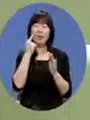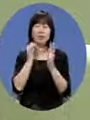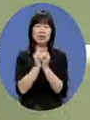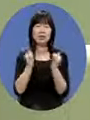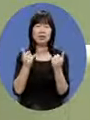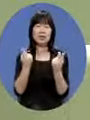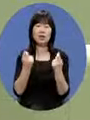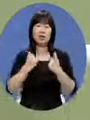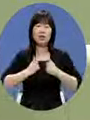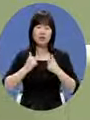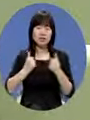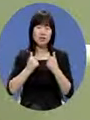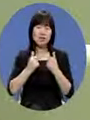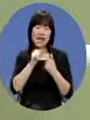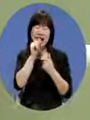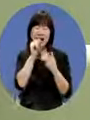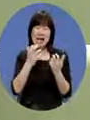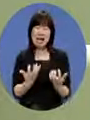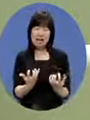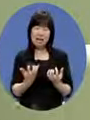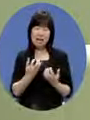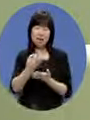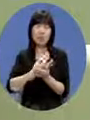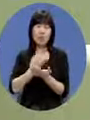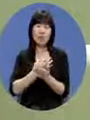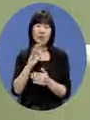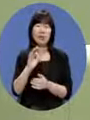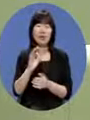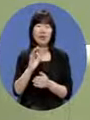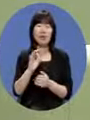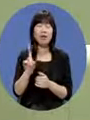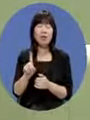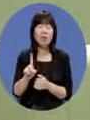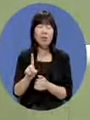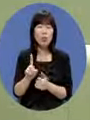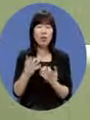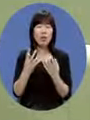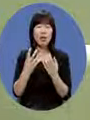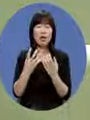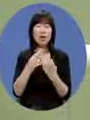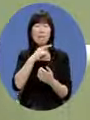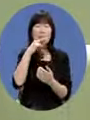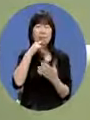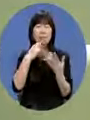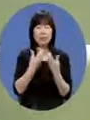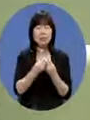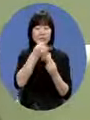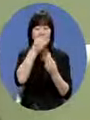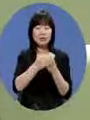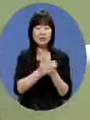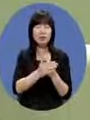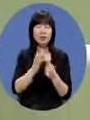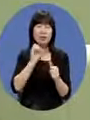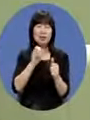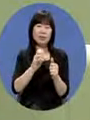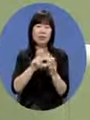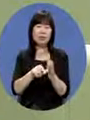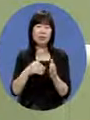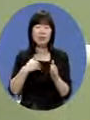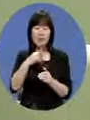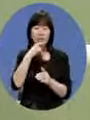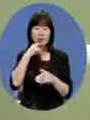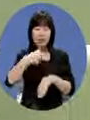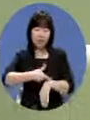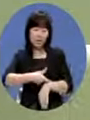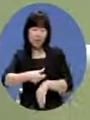이렇게 열심히 합작 같이 번 돈을 그러니까 p 의 굉장히 많이 비율을 하시기 때문에 이야기 하실 때에도 내 피를